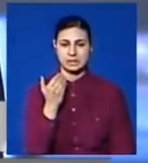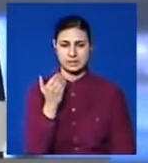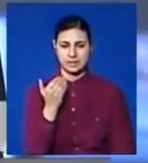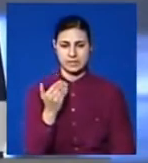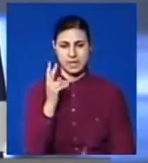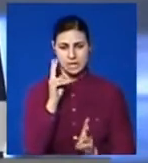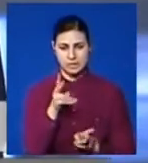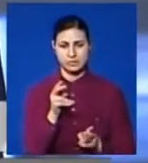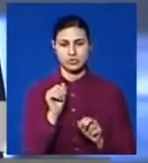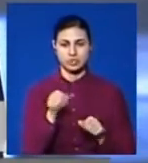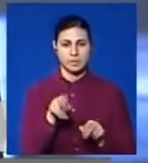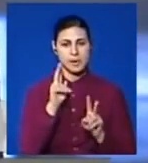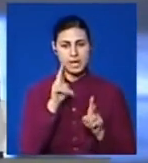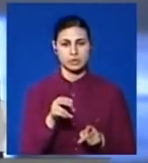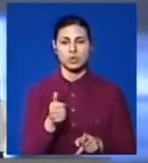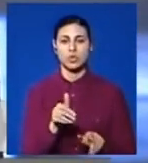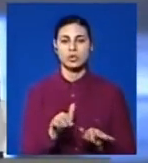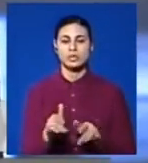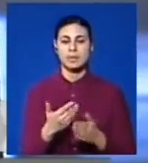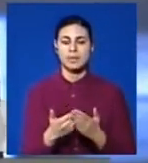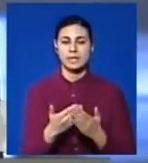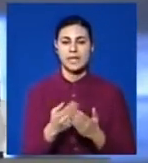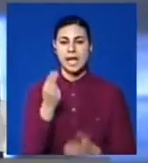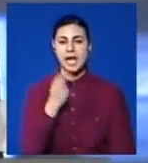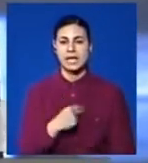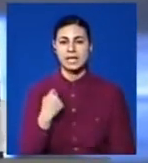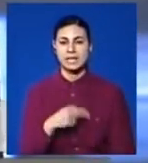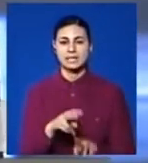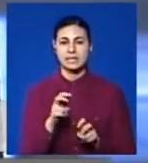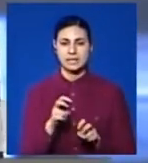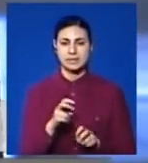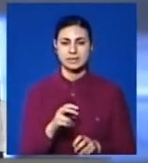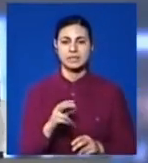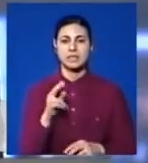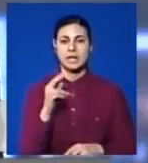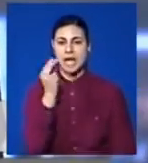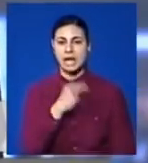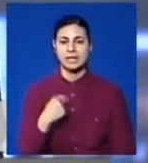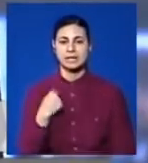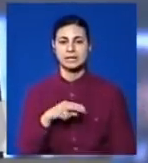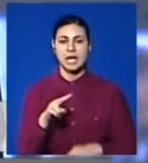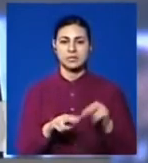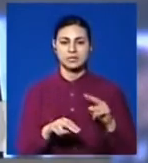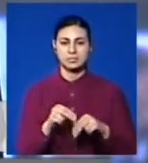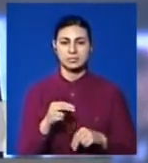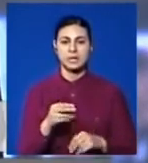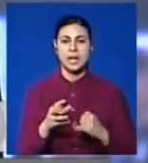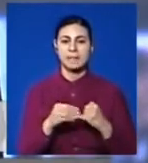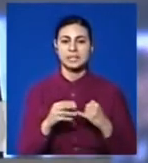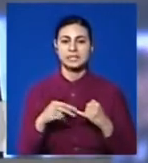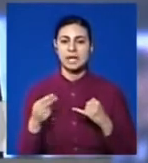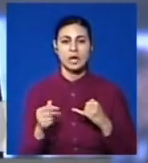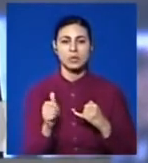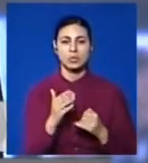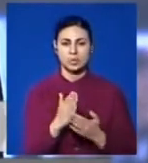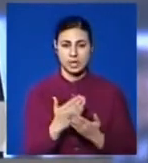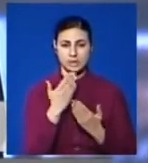არ ვიცი, იცით თუ არა პროცედურები, როგორ ხდება მაგალითად ეკლესიისთვის ტაძრის აშენებლად მიწის გადაცემა და ასე შემდეგ. როგორც